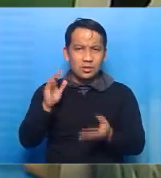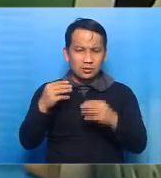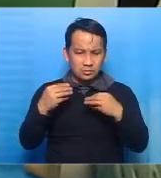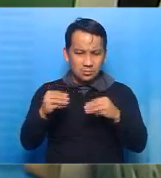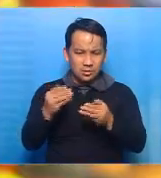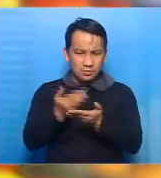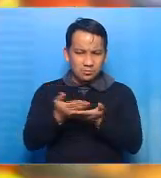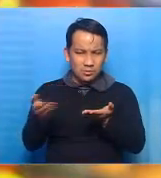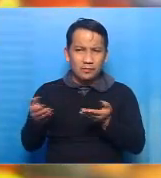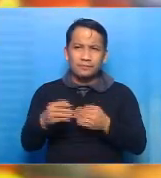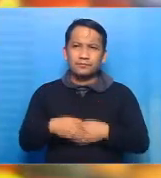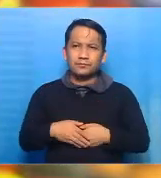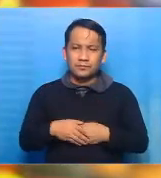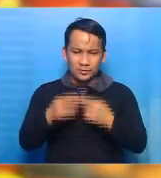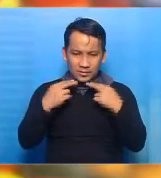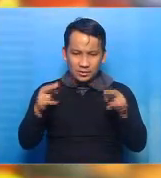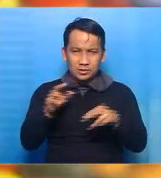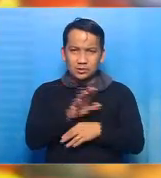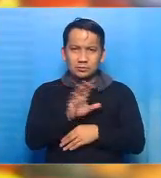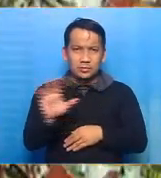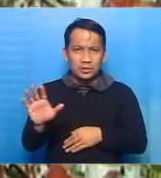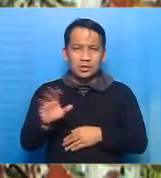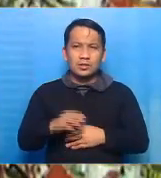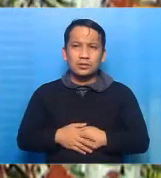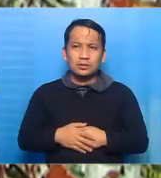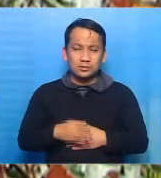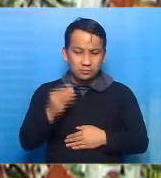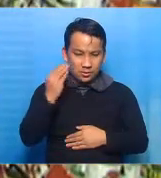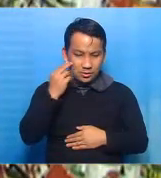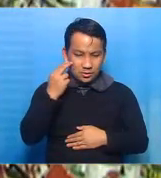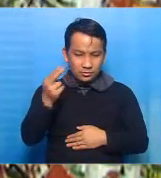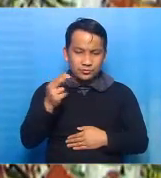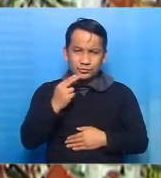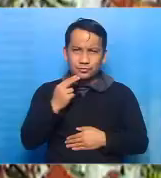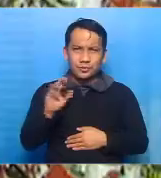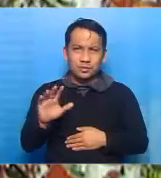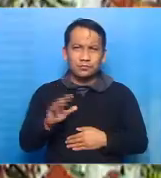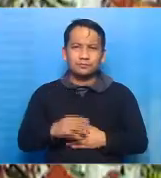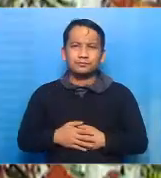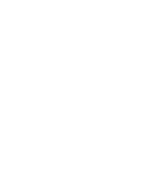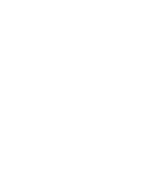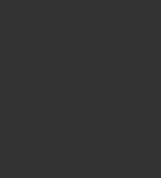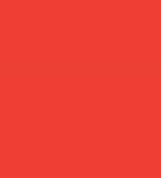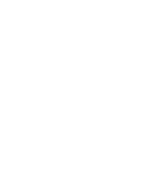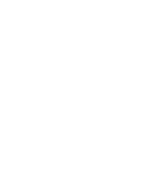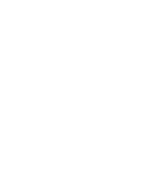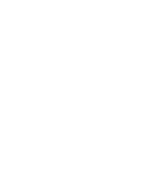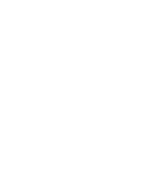bilihin. Nagbabalita mula sa Frontline, Maricel Halili, News 5.